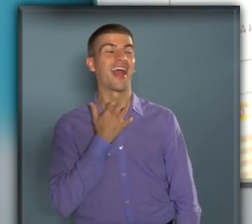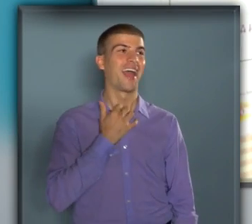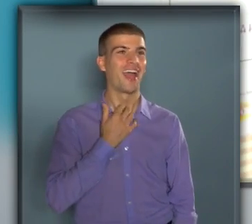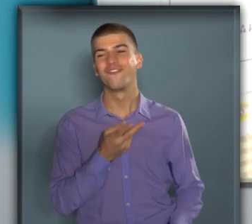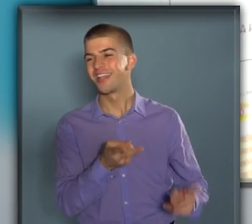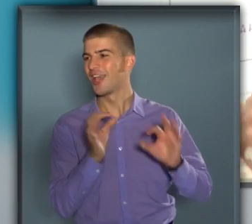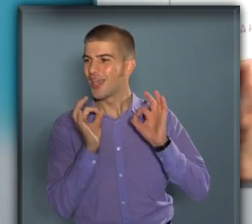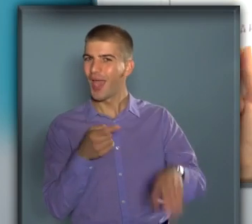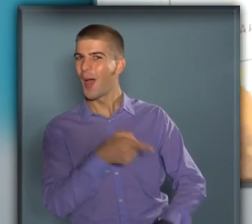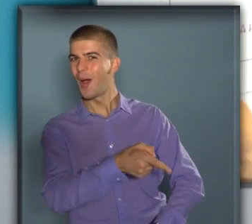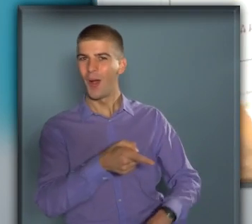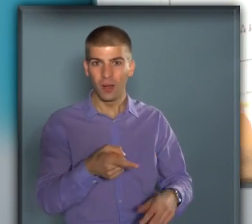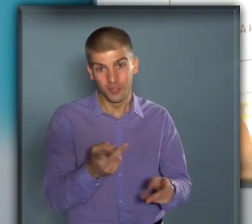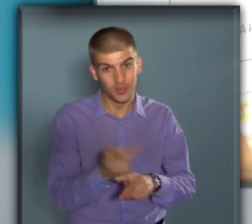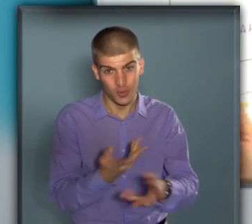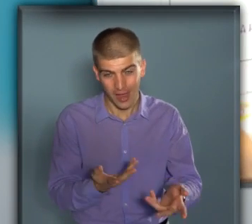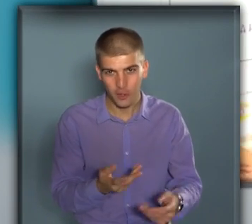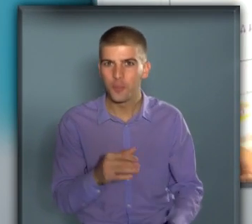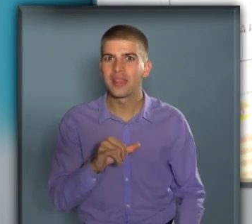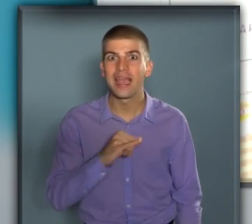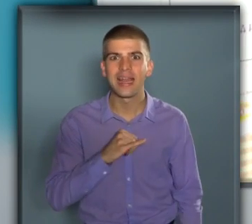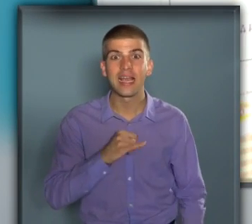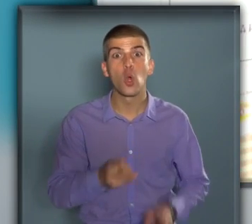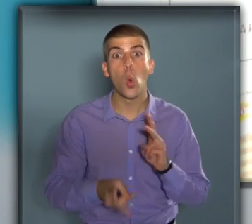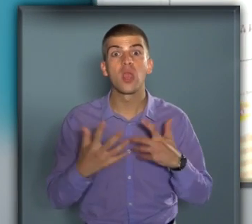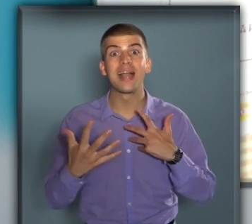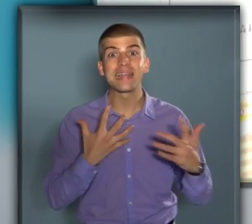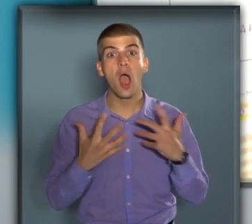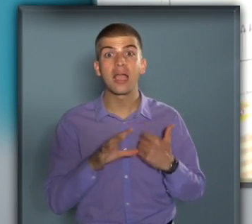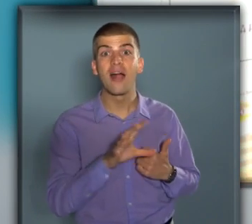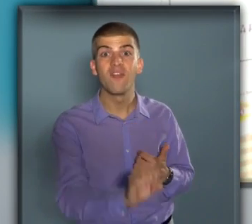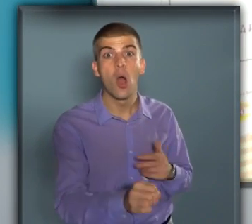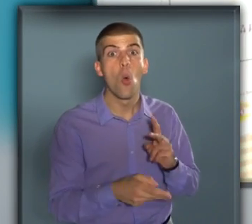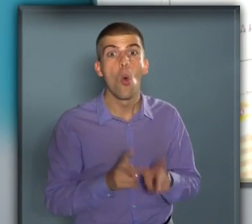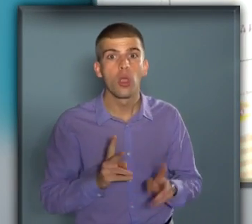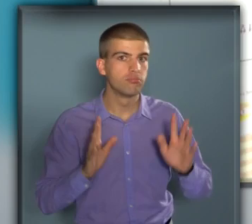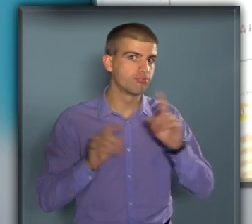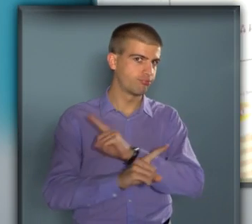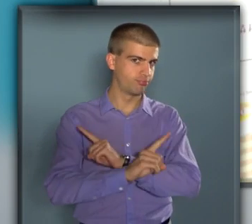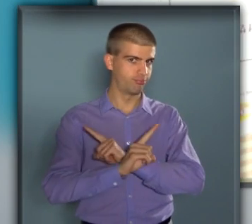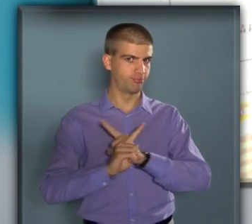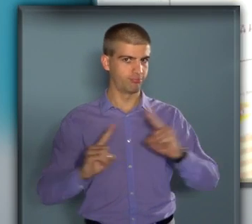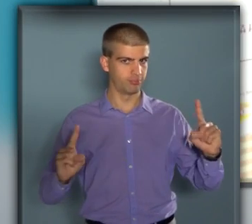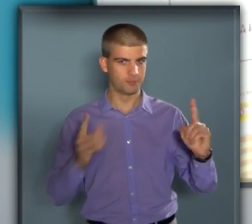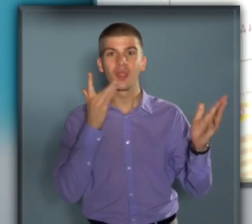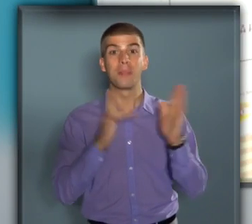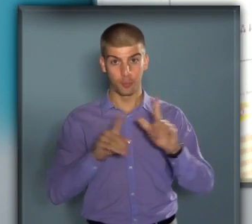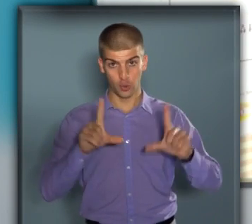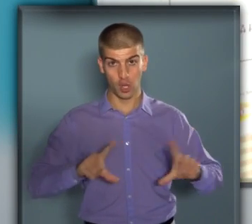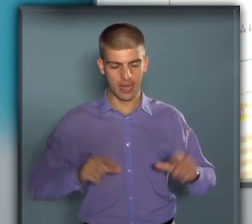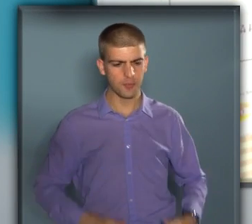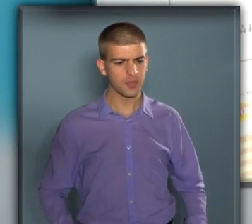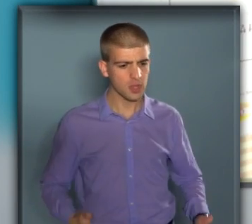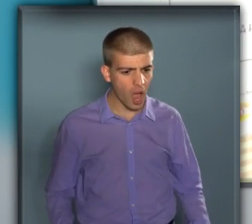egyet, és nagyon érdekes, hogy ilyenkor hányféleképpen lehet reagálni. Például, hogyha a tanár azt mondja, hogy